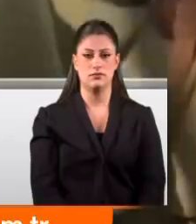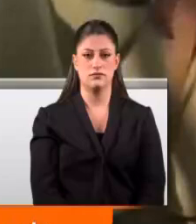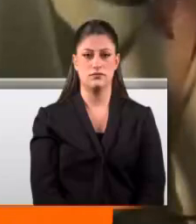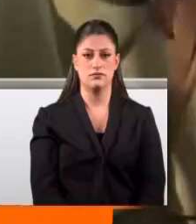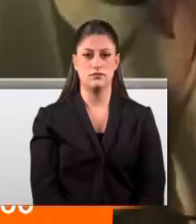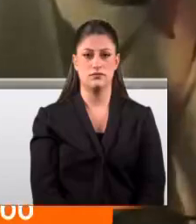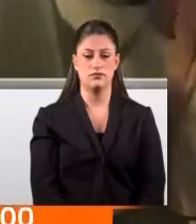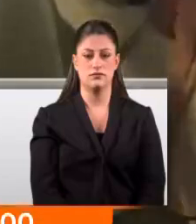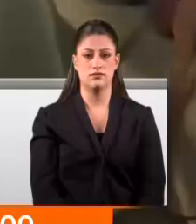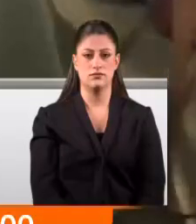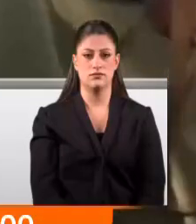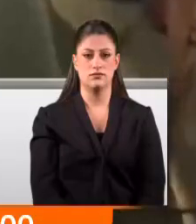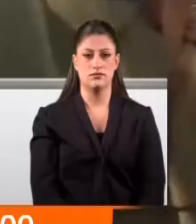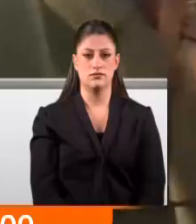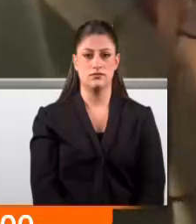mücadeleyi